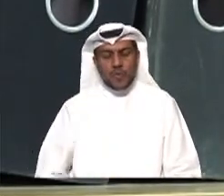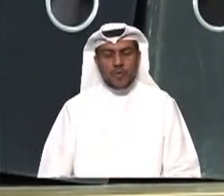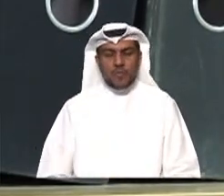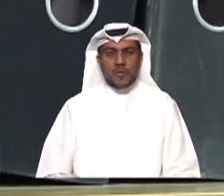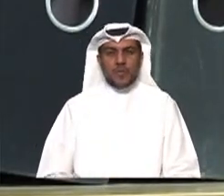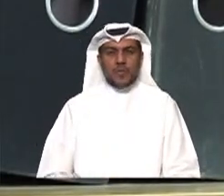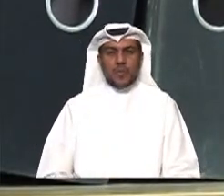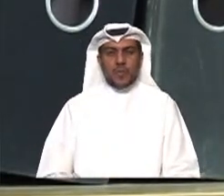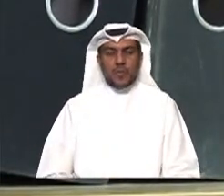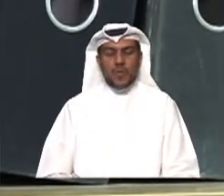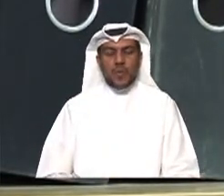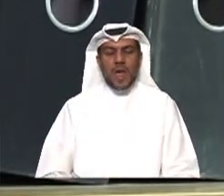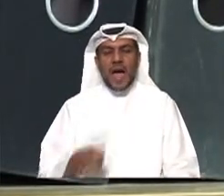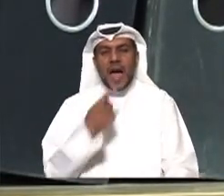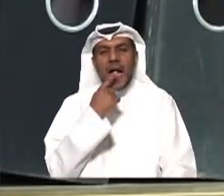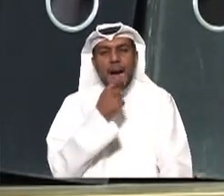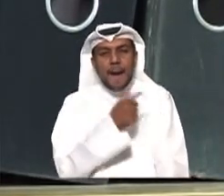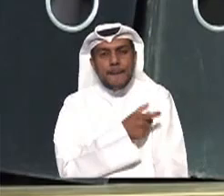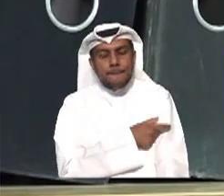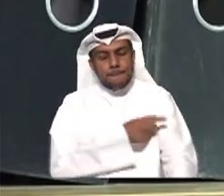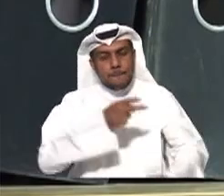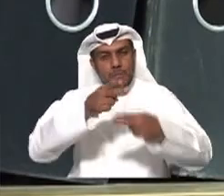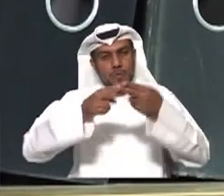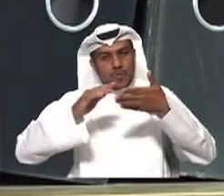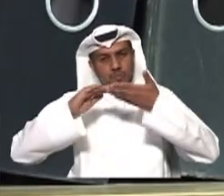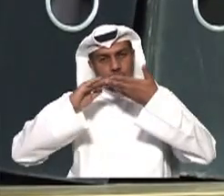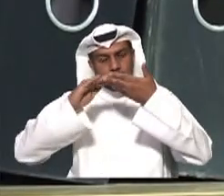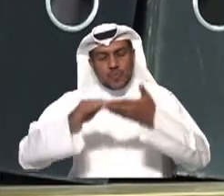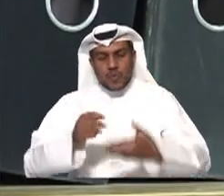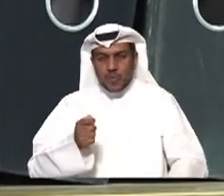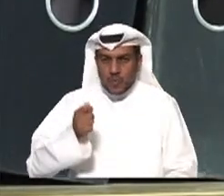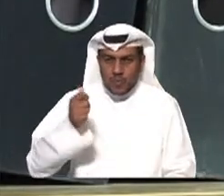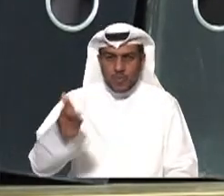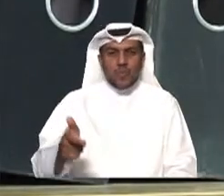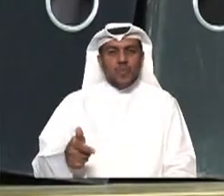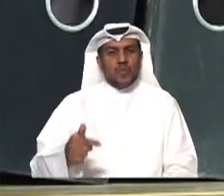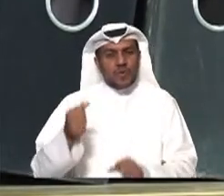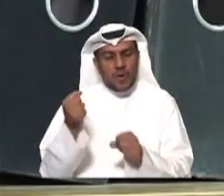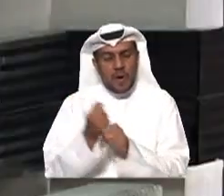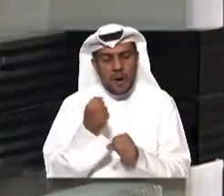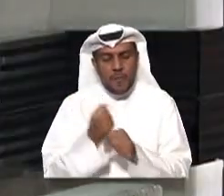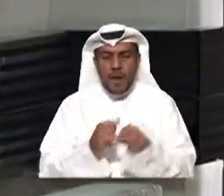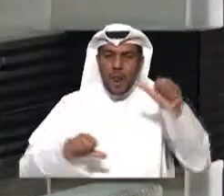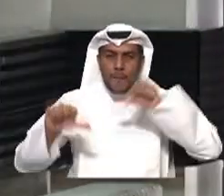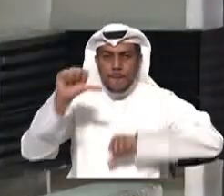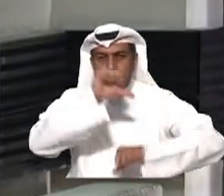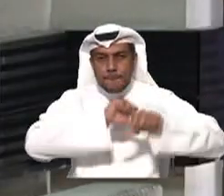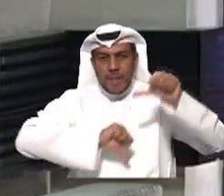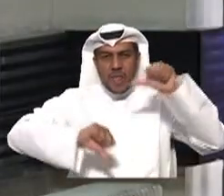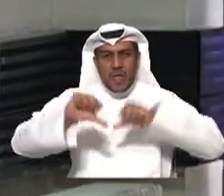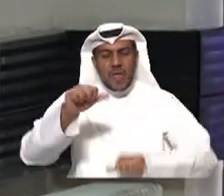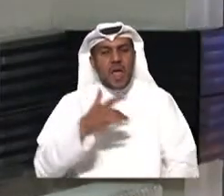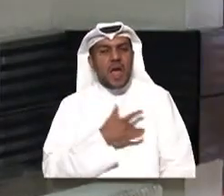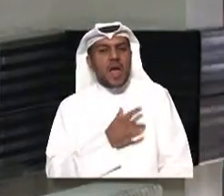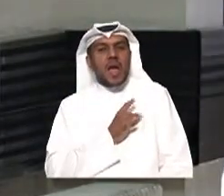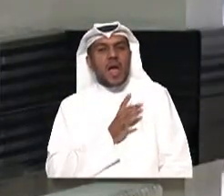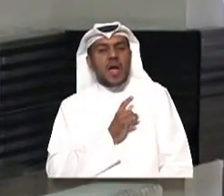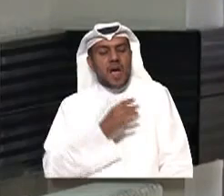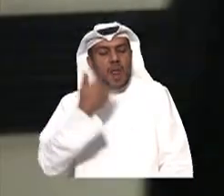اللي قدمها واللي ساعد فيها المرضى اللي أجروا عمليات القلب المفتوح. الهلال الأحمر